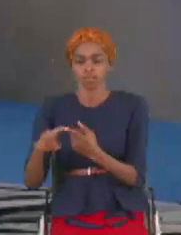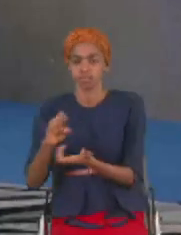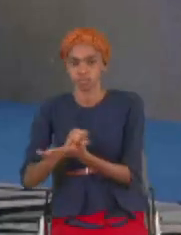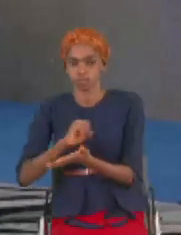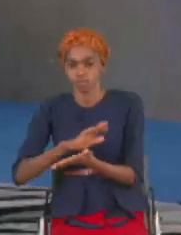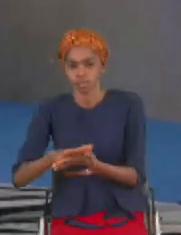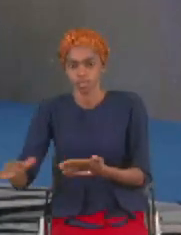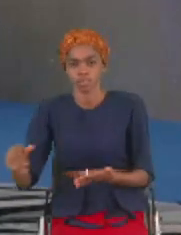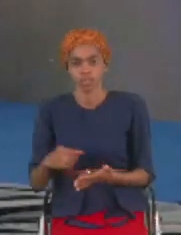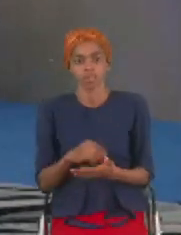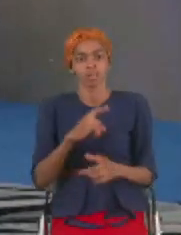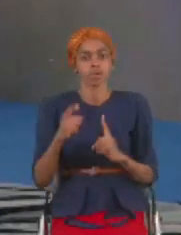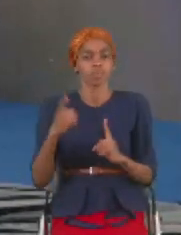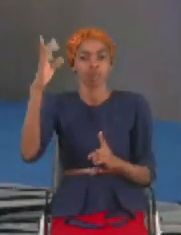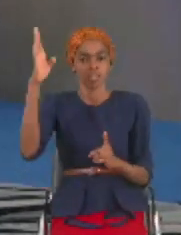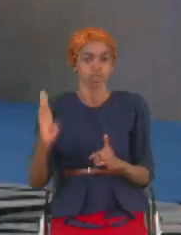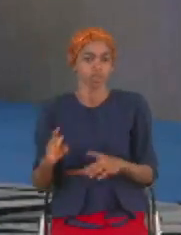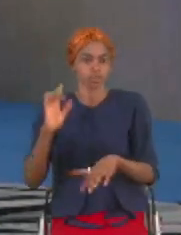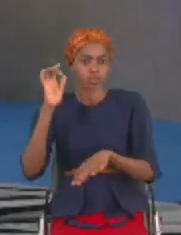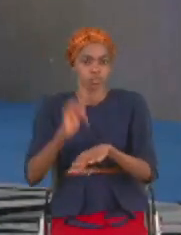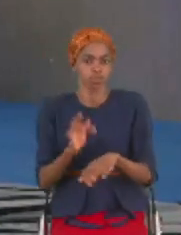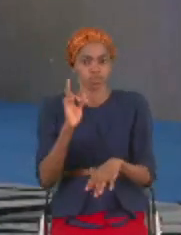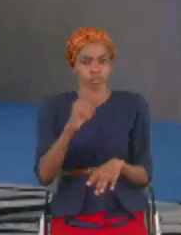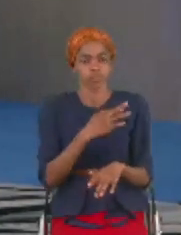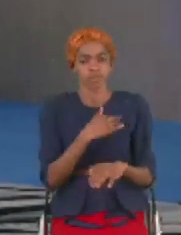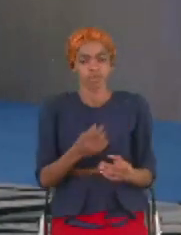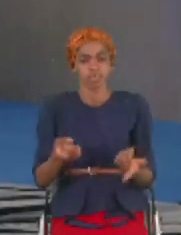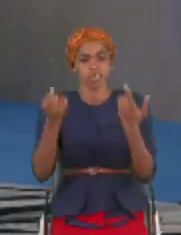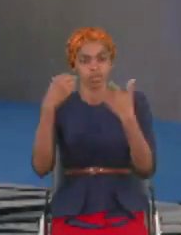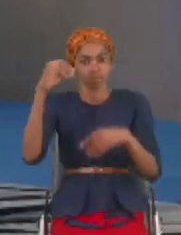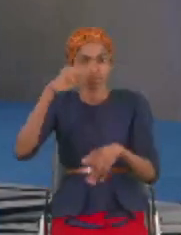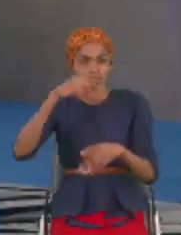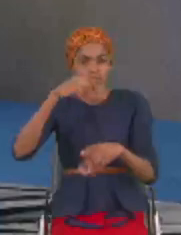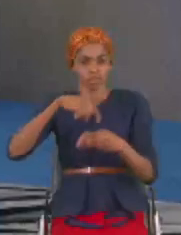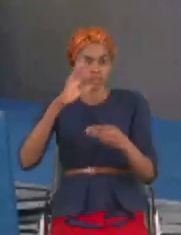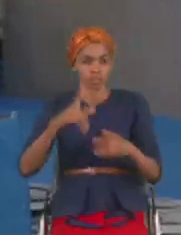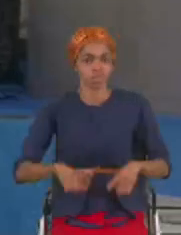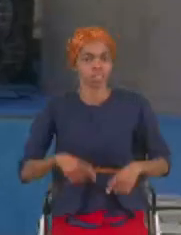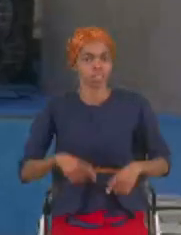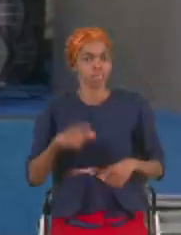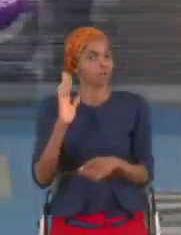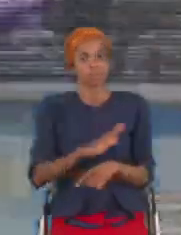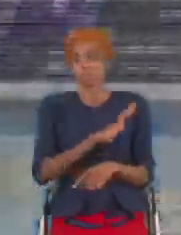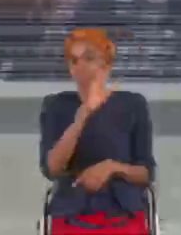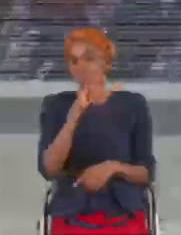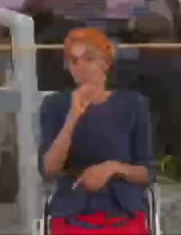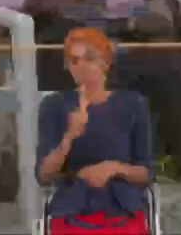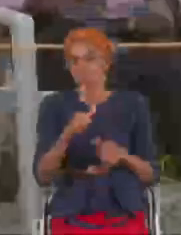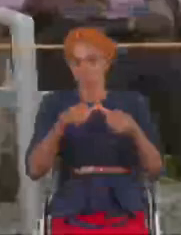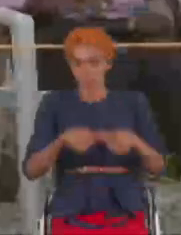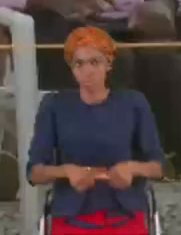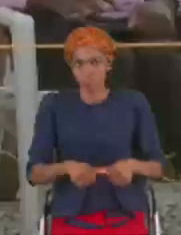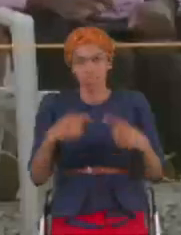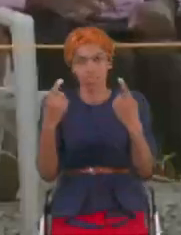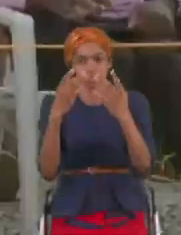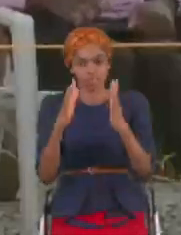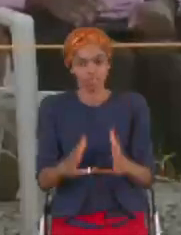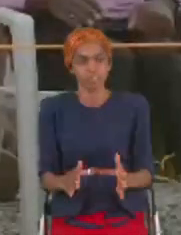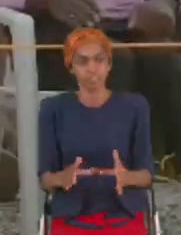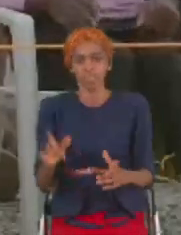cajetan touchant transforme ta vie tu ne sera plus la même personne